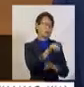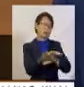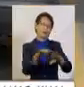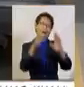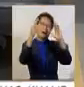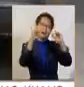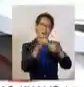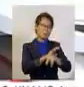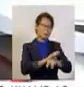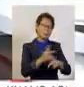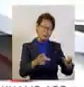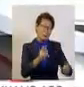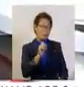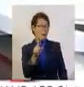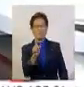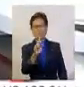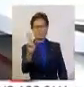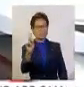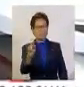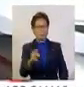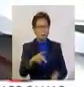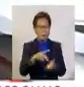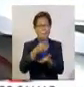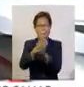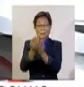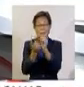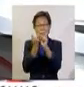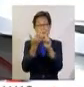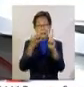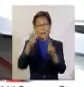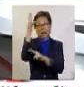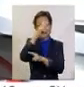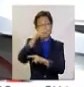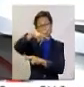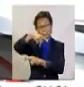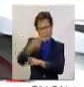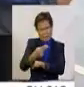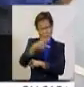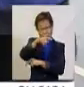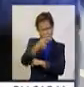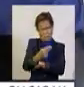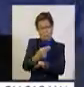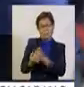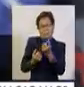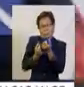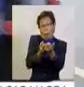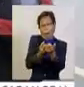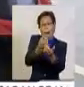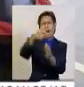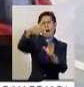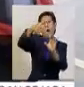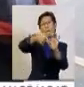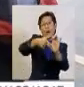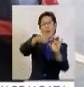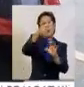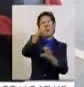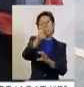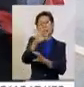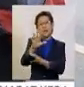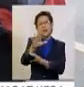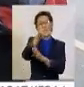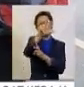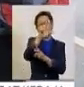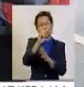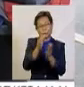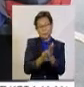harap. Melalui belanjawan 2019, Kerajaan Pakatan Harapan akan memberi subsidi petrol RON 95 sebanyak